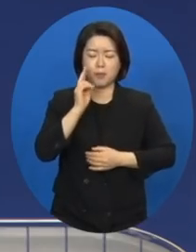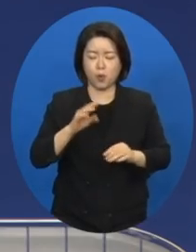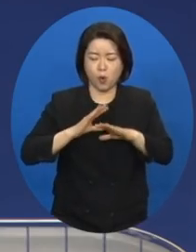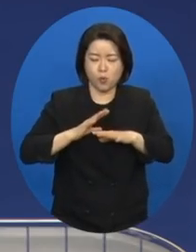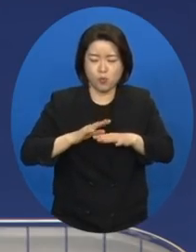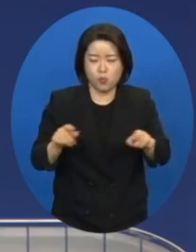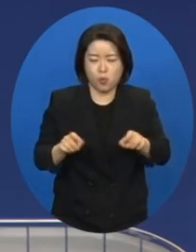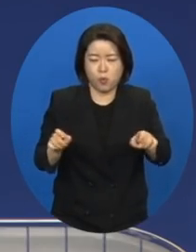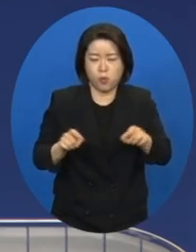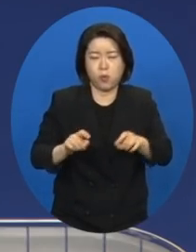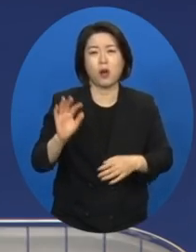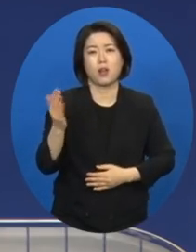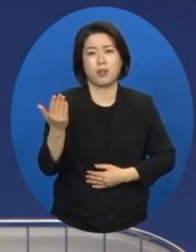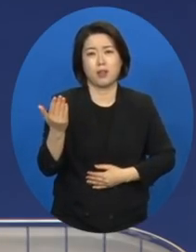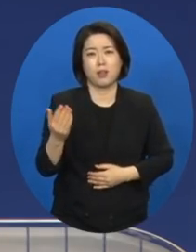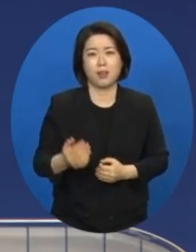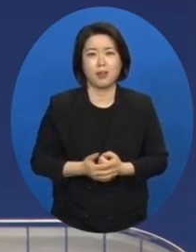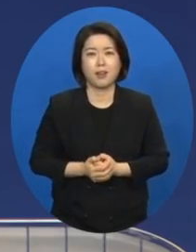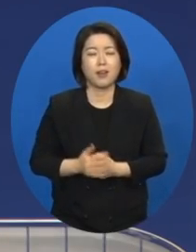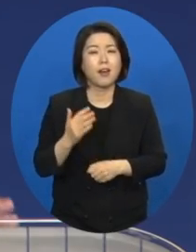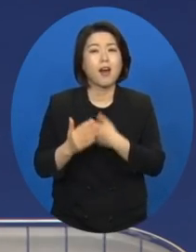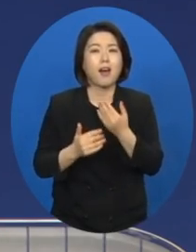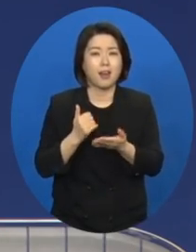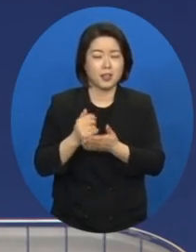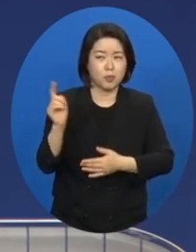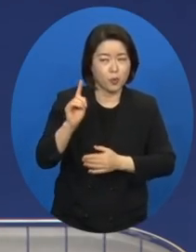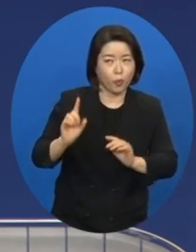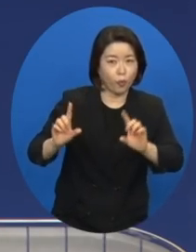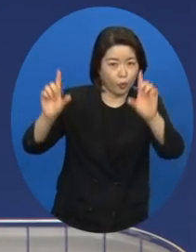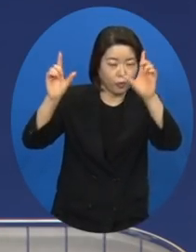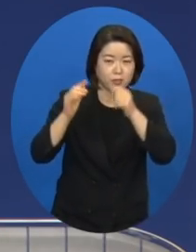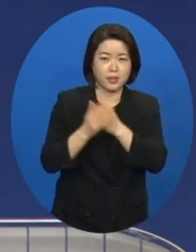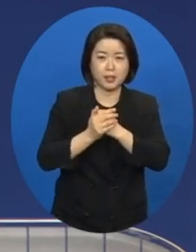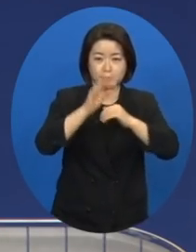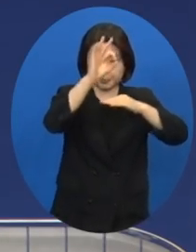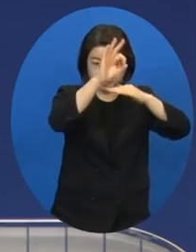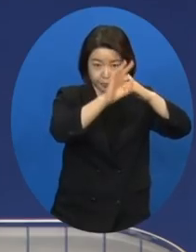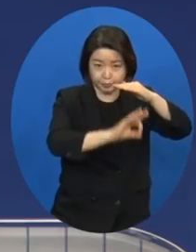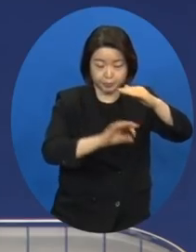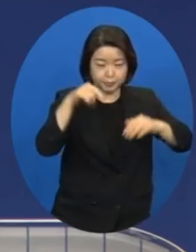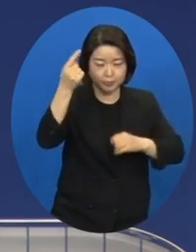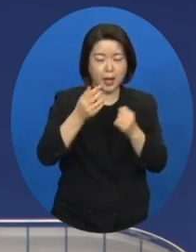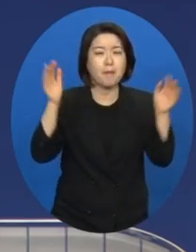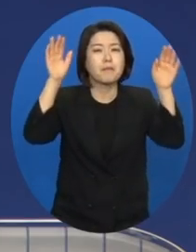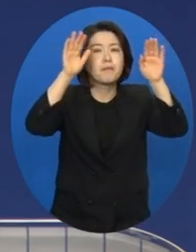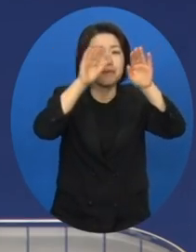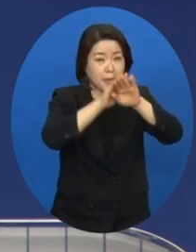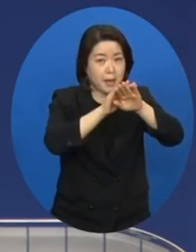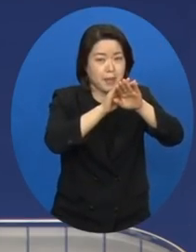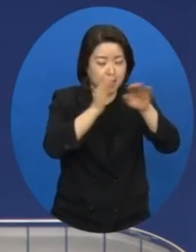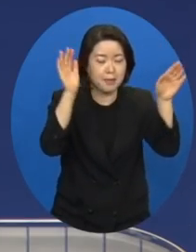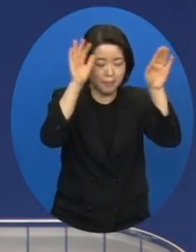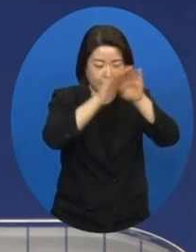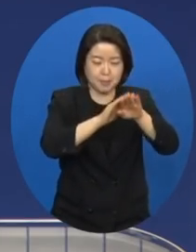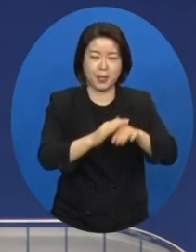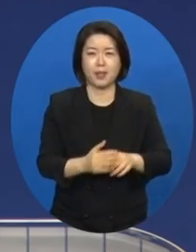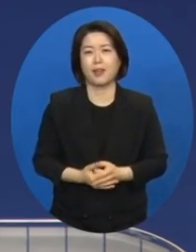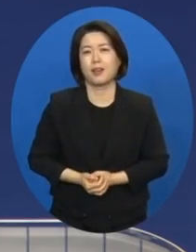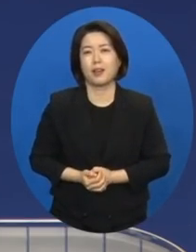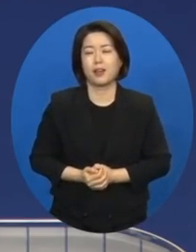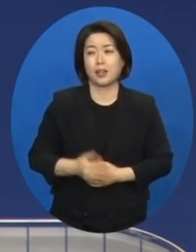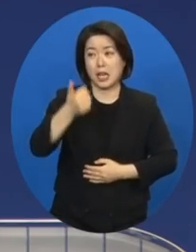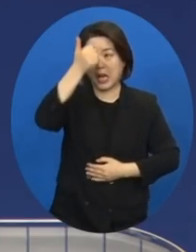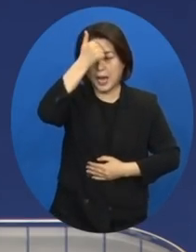상태가 되고 말았습니다. 그래서 하나님이 어느 날 해가 진 다음에, 역시 밤입니다, 밤에